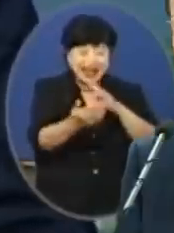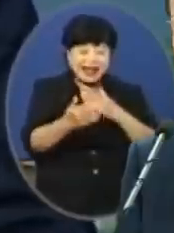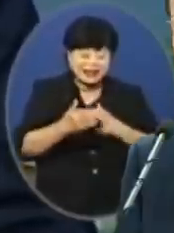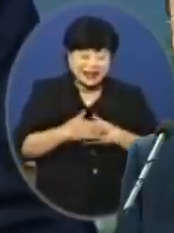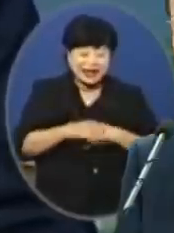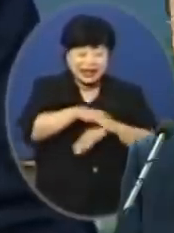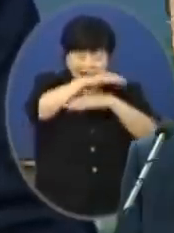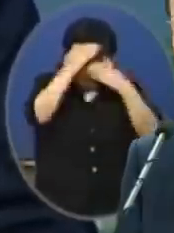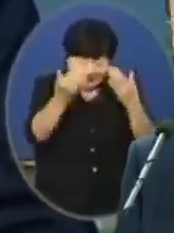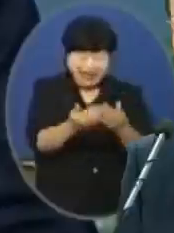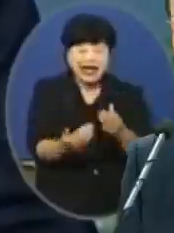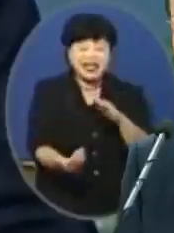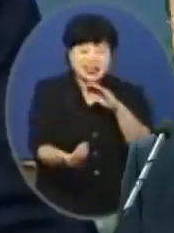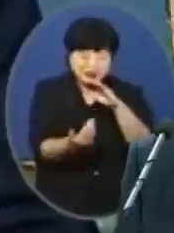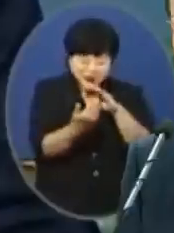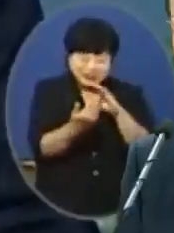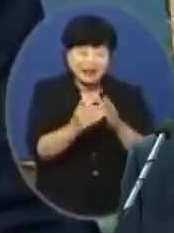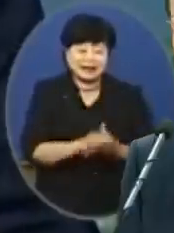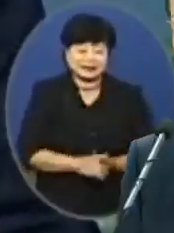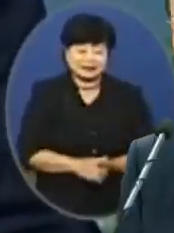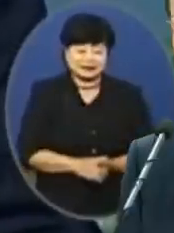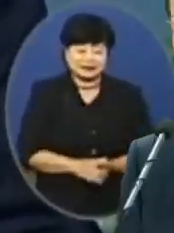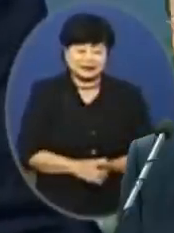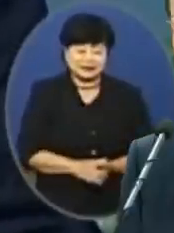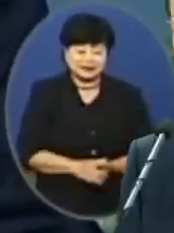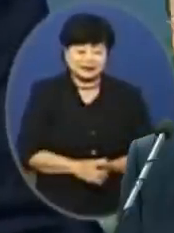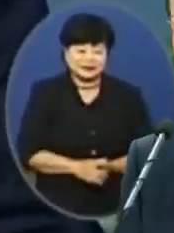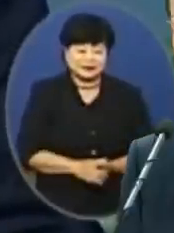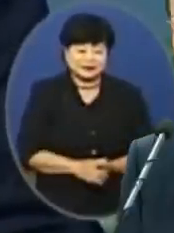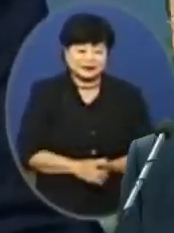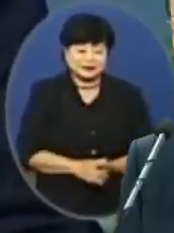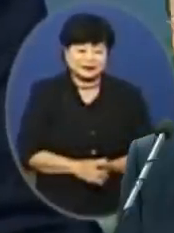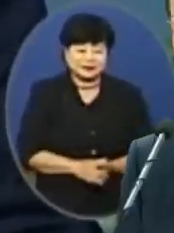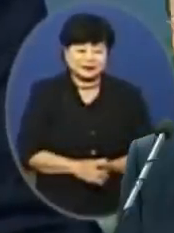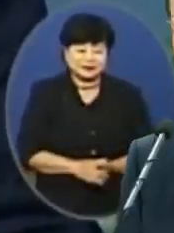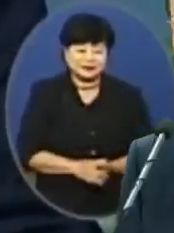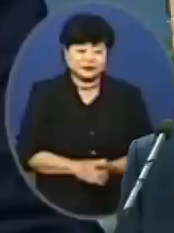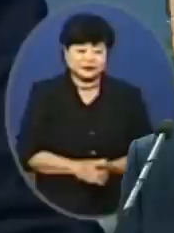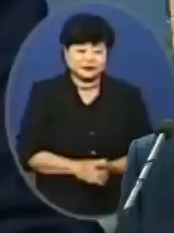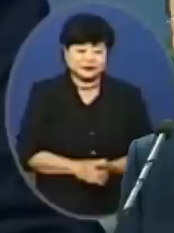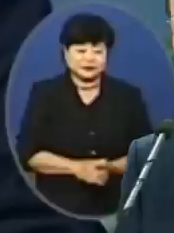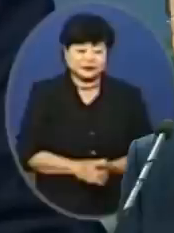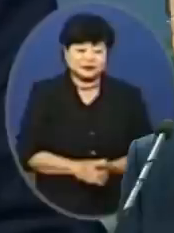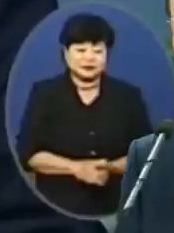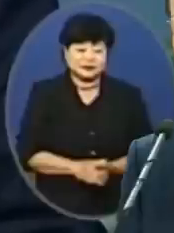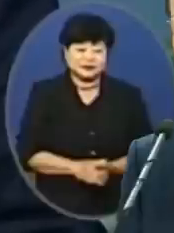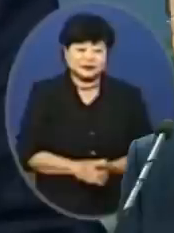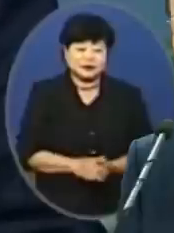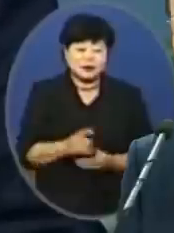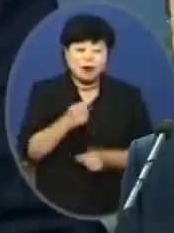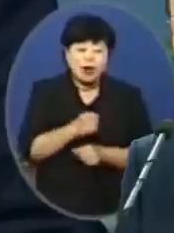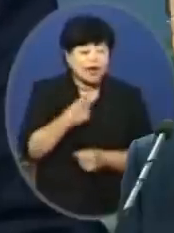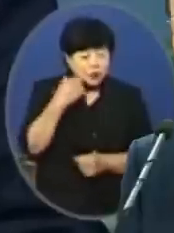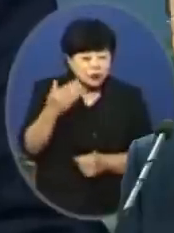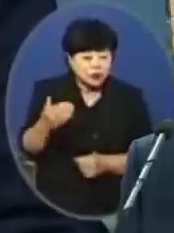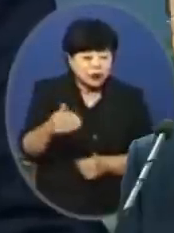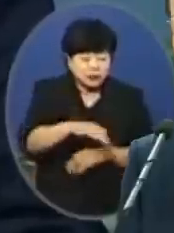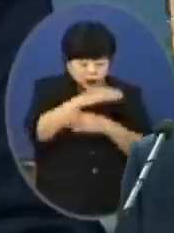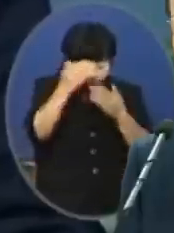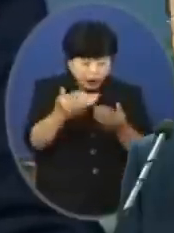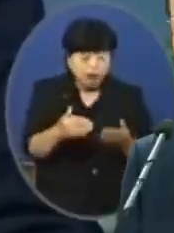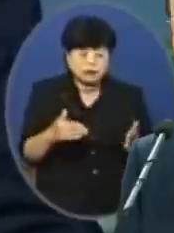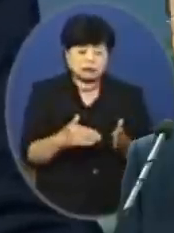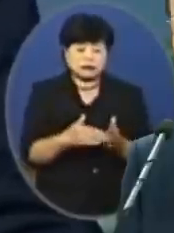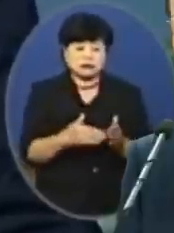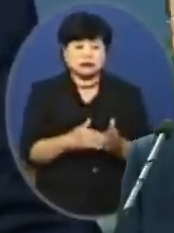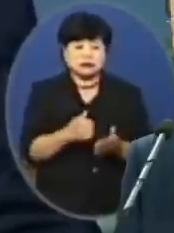다 이루었다. 다 이루어놓으니까 뭐 주여 뭘 할까요? 다 이루어놓았다.